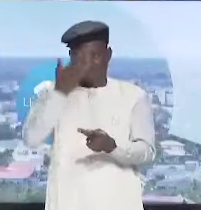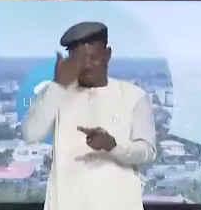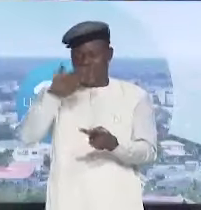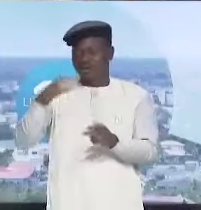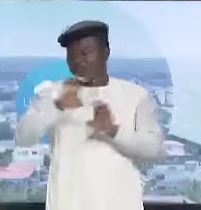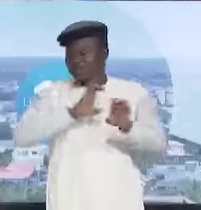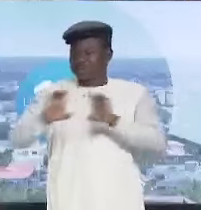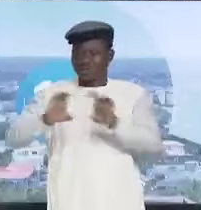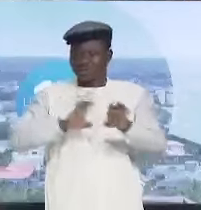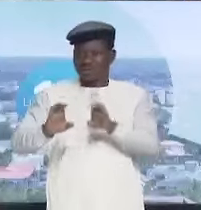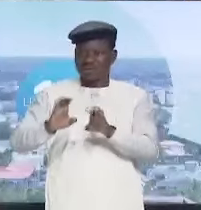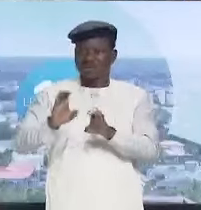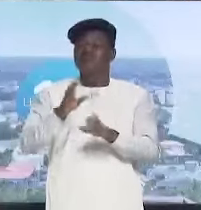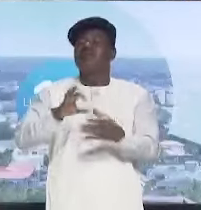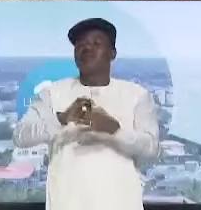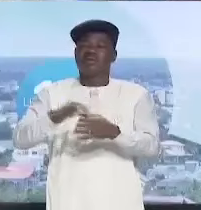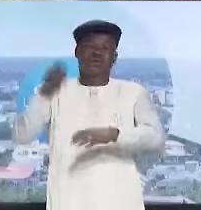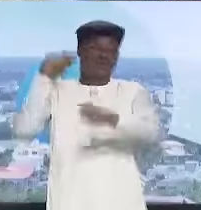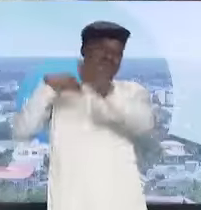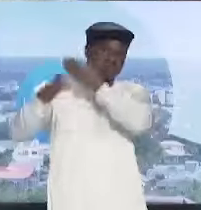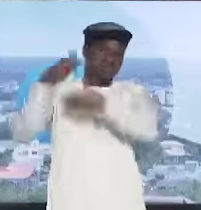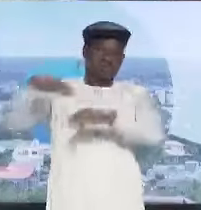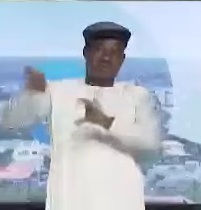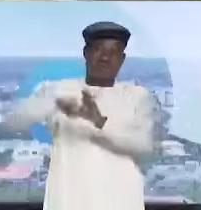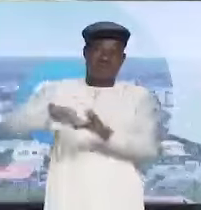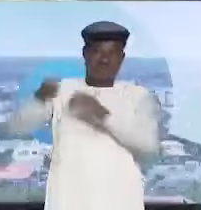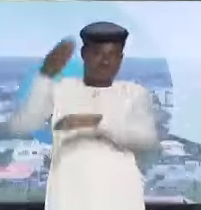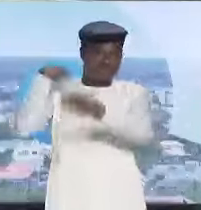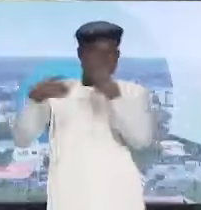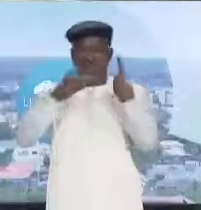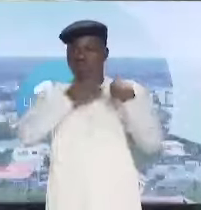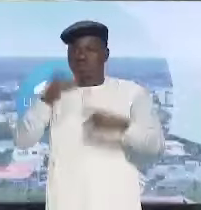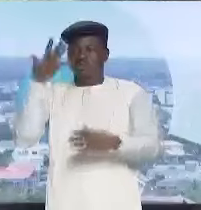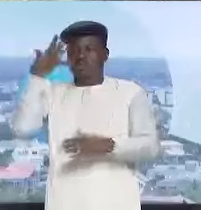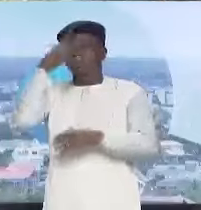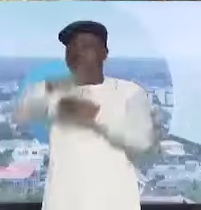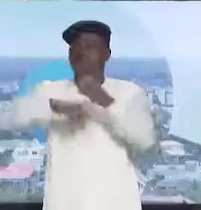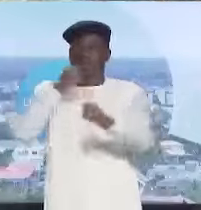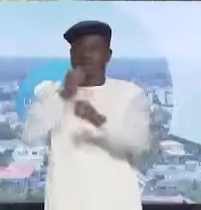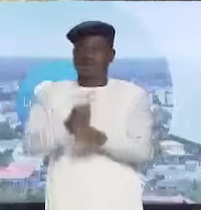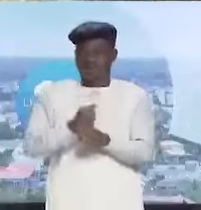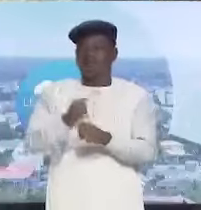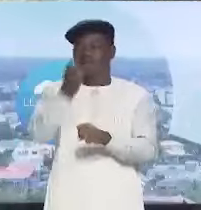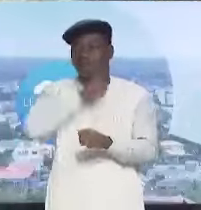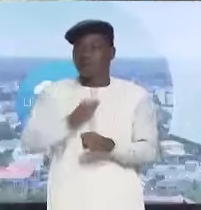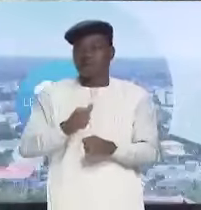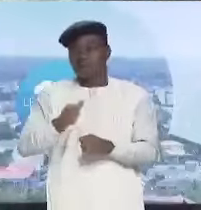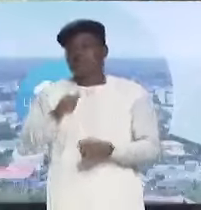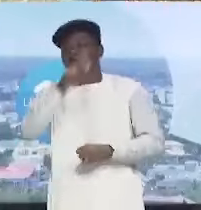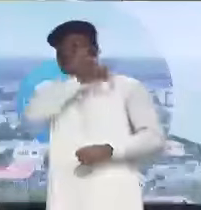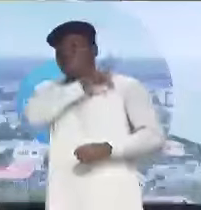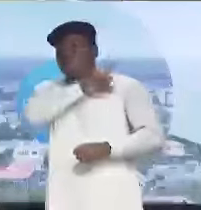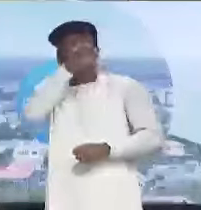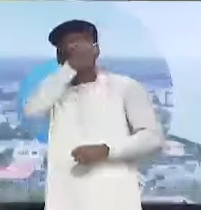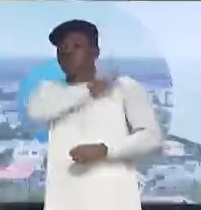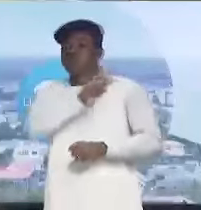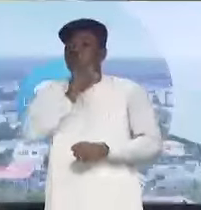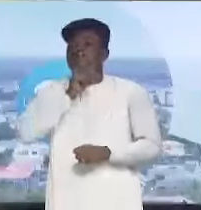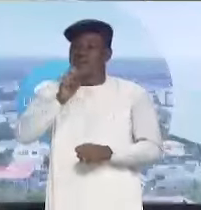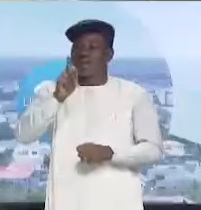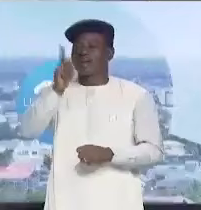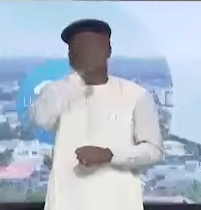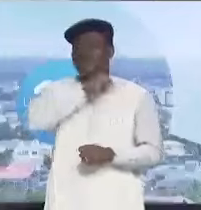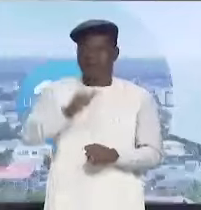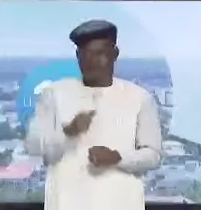des forgerons. La Moussa Condé est depuis maintenant 5 ans sacrificateur à ce puits sacré. Un puits